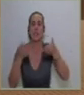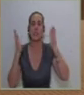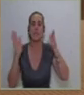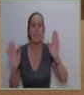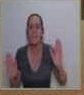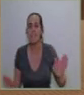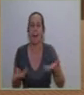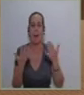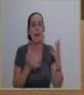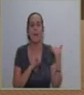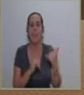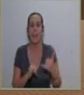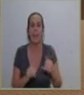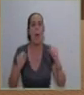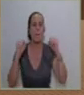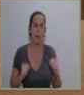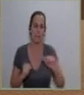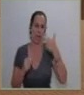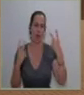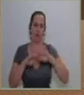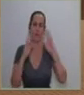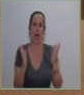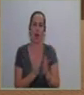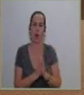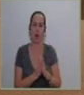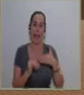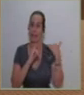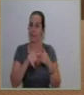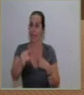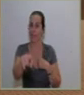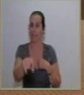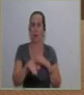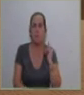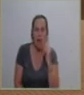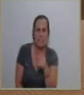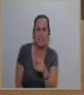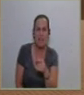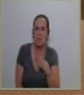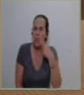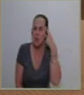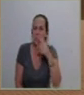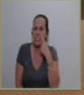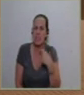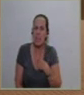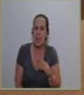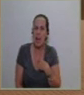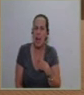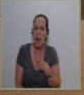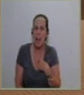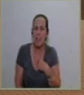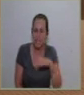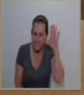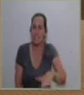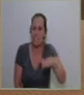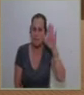תומר, מה הבאת? בסיס הוא הכי חשוב לכל. אני הבאתי את זה. מה זה? לא יודע, זה נראה לי מהעתיד.